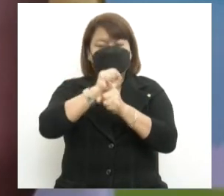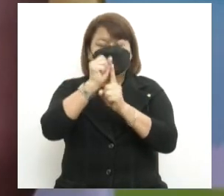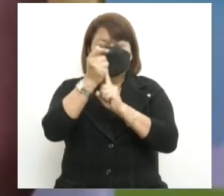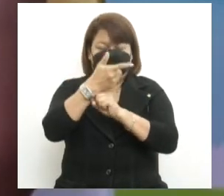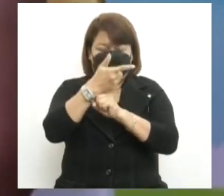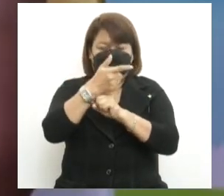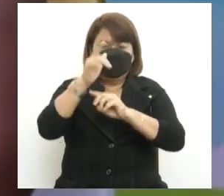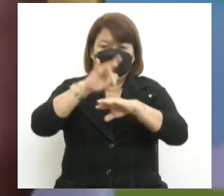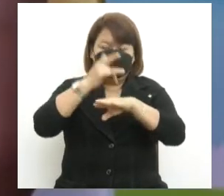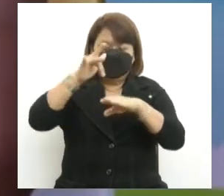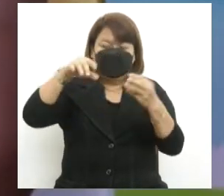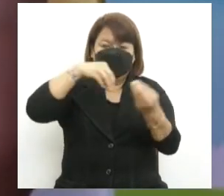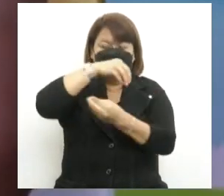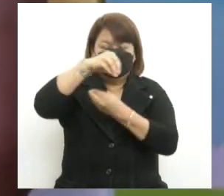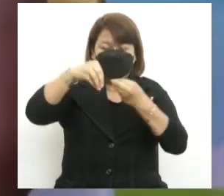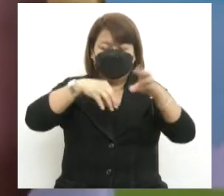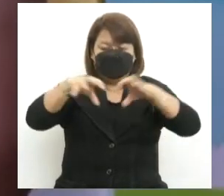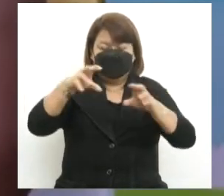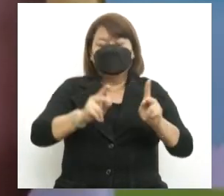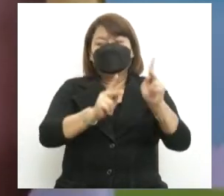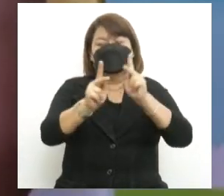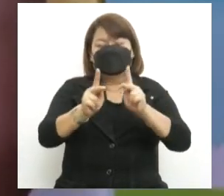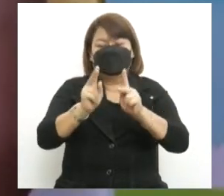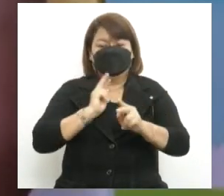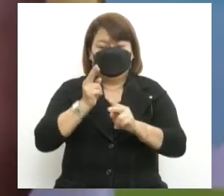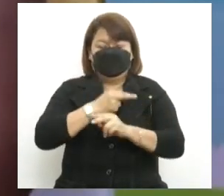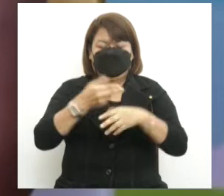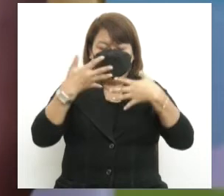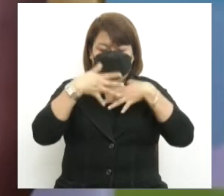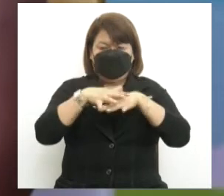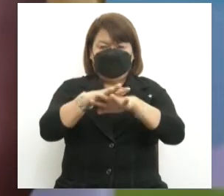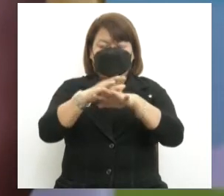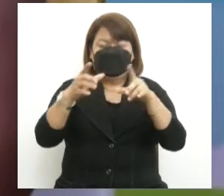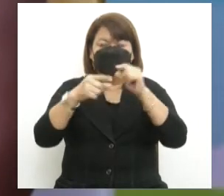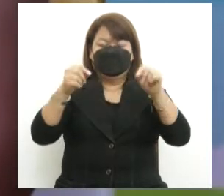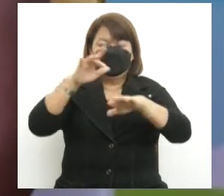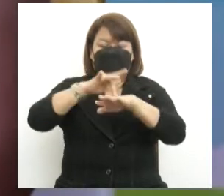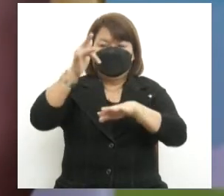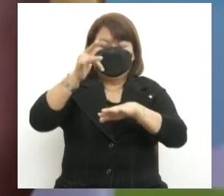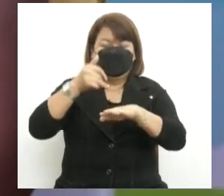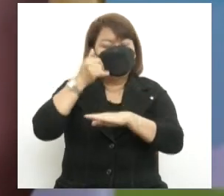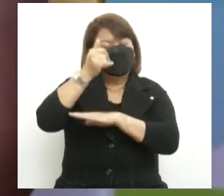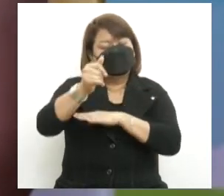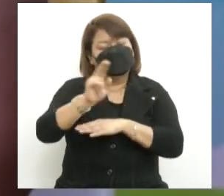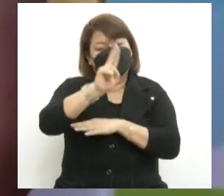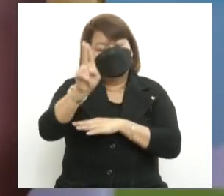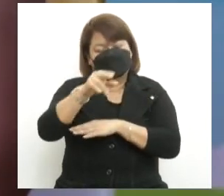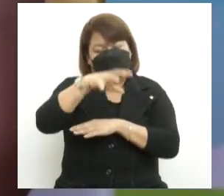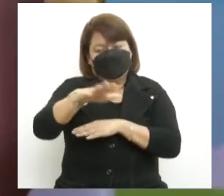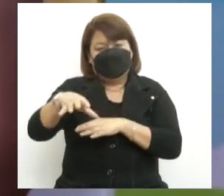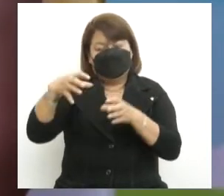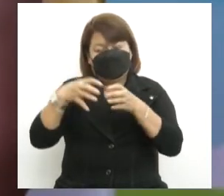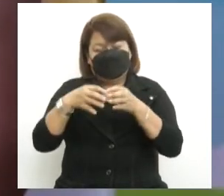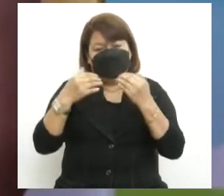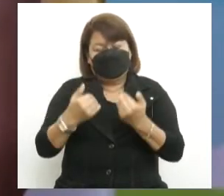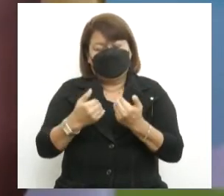บตัวในการจัดกิจกรรมถ้าเราได้บูรณาการเรื่องของธรรมชาติเข้าไปใช้นักเรียนกลุ่มนี้จะส